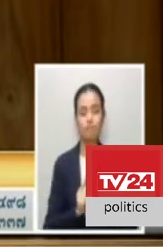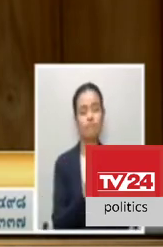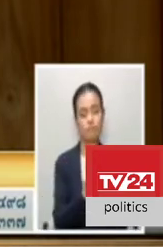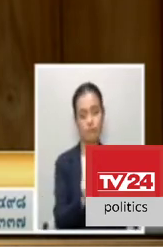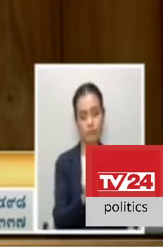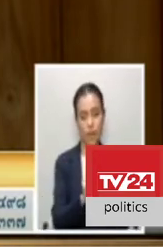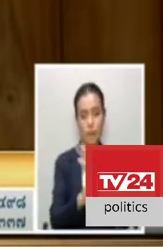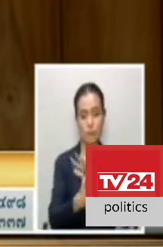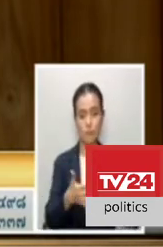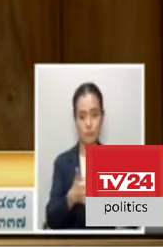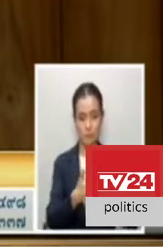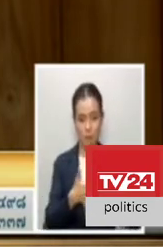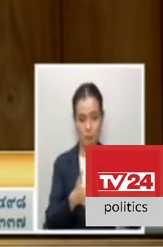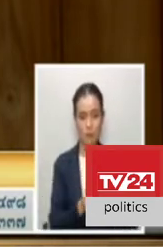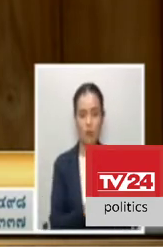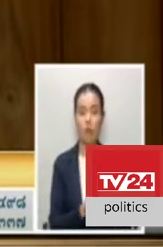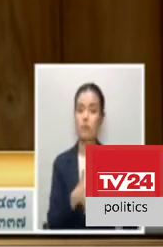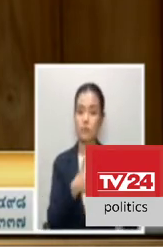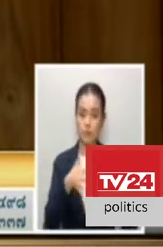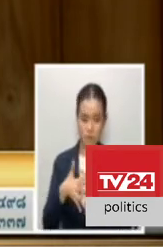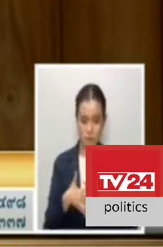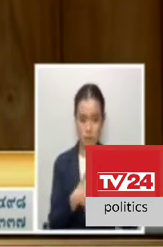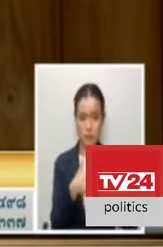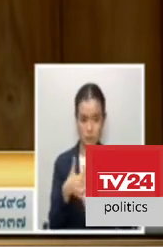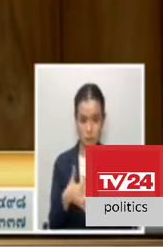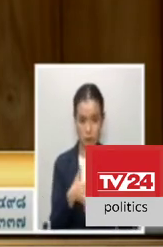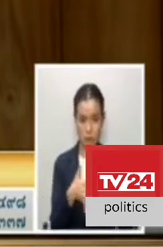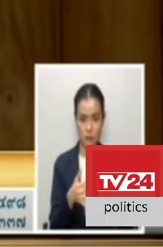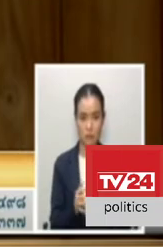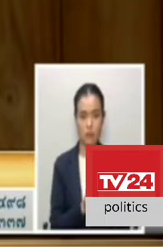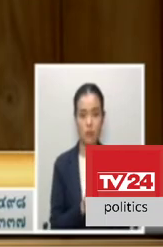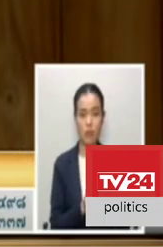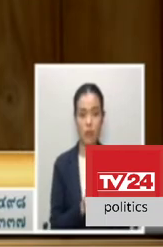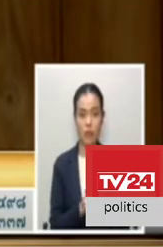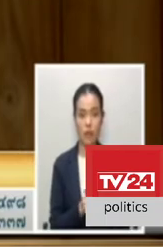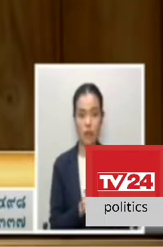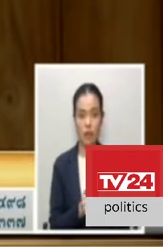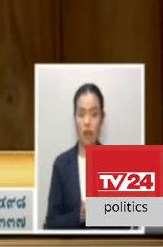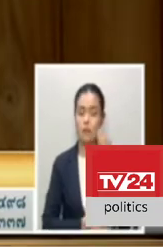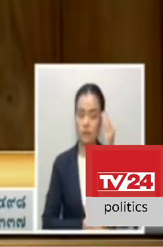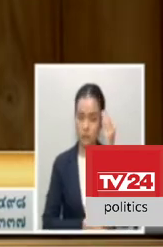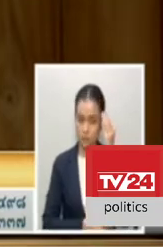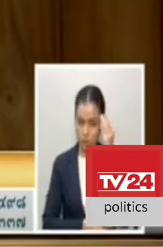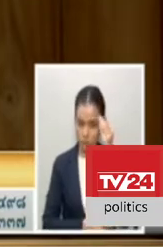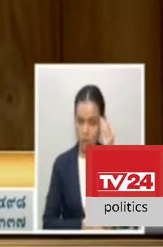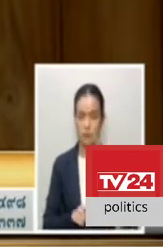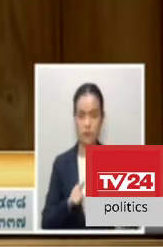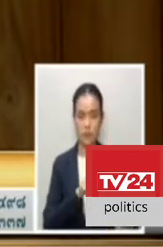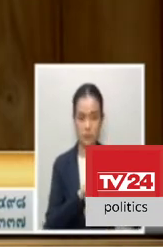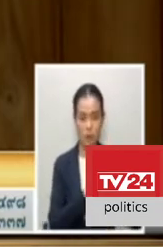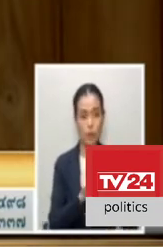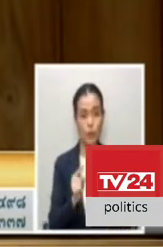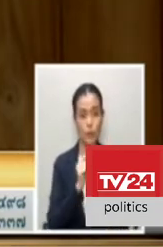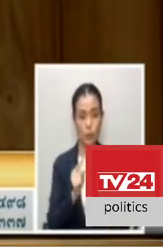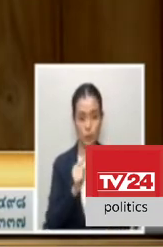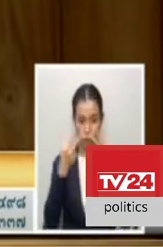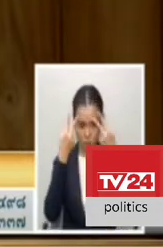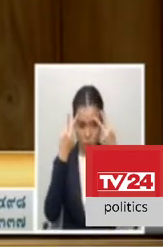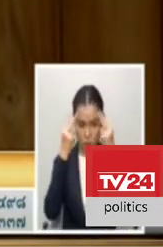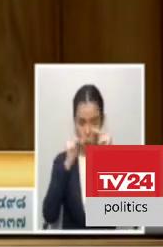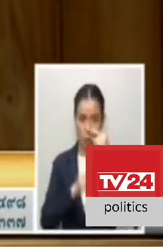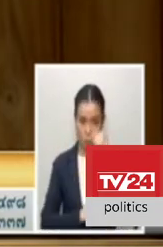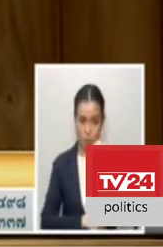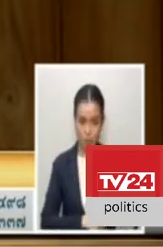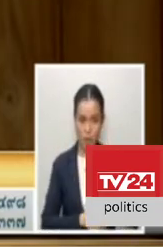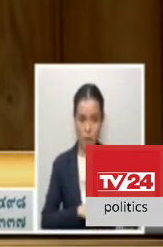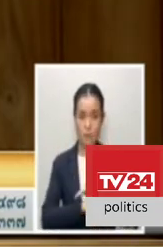แล้วก็ทางฝ่ายสหรัฐก็จะนำเรื่องที่รับทราบจากการคุยกับนายกรัฐมนตรีไทย